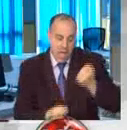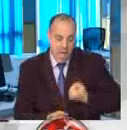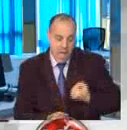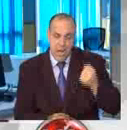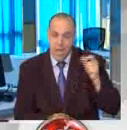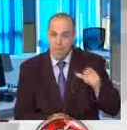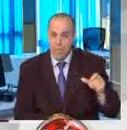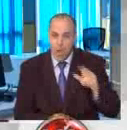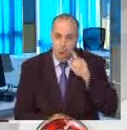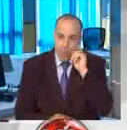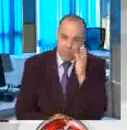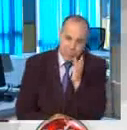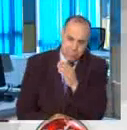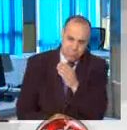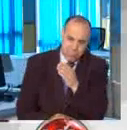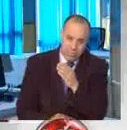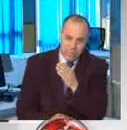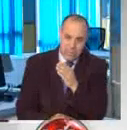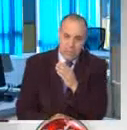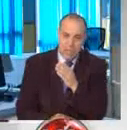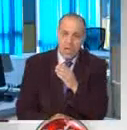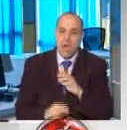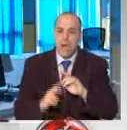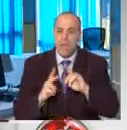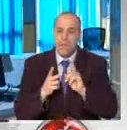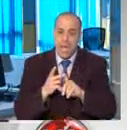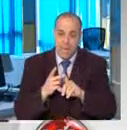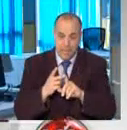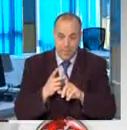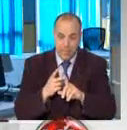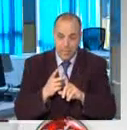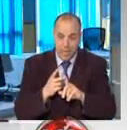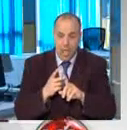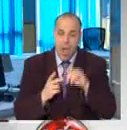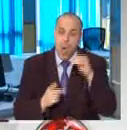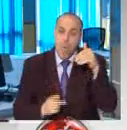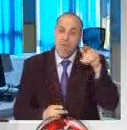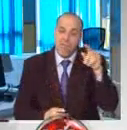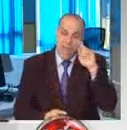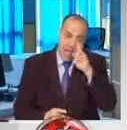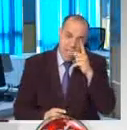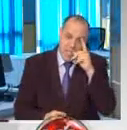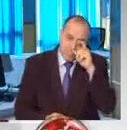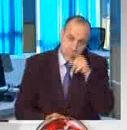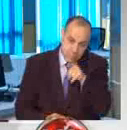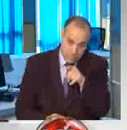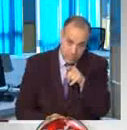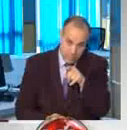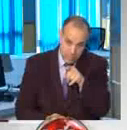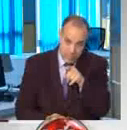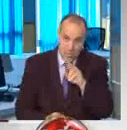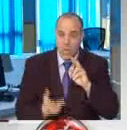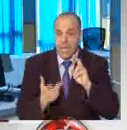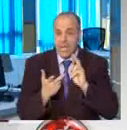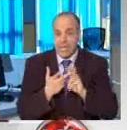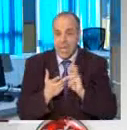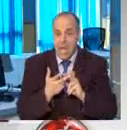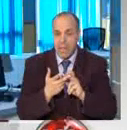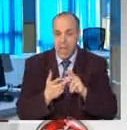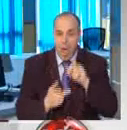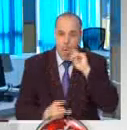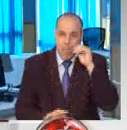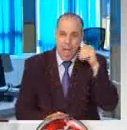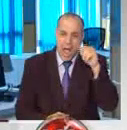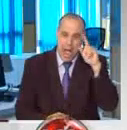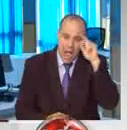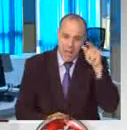هم المعز بن عبد القادر بن أحمد الفزاني ومفتاح بن حسين بن محمد مانيتا وعادل بن محمد بن